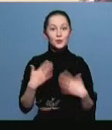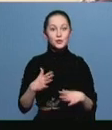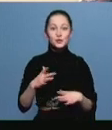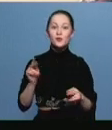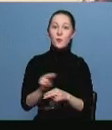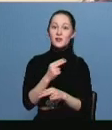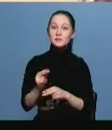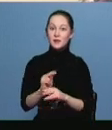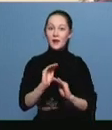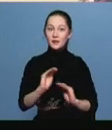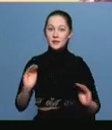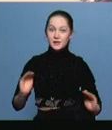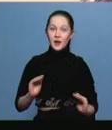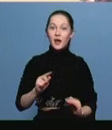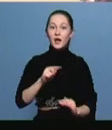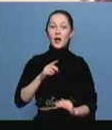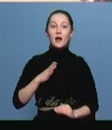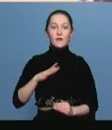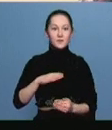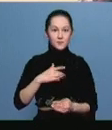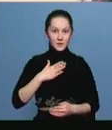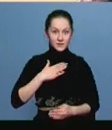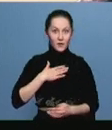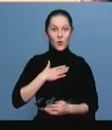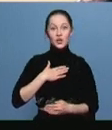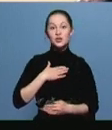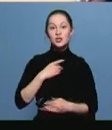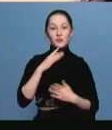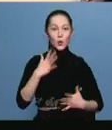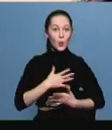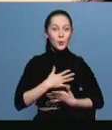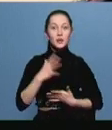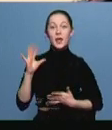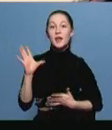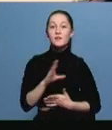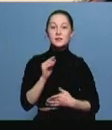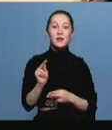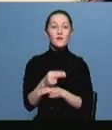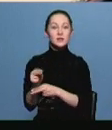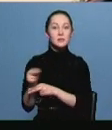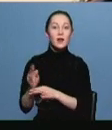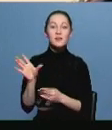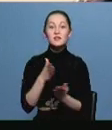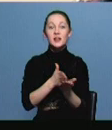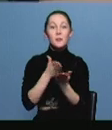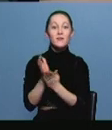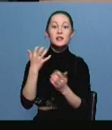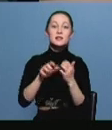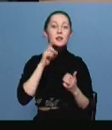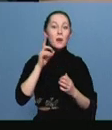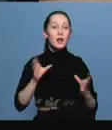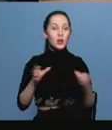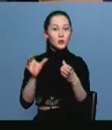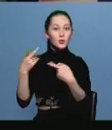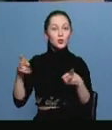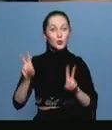работы. Основная цель и задача – это объединить как раз все направления патриотической деятельности среди молодежных клубов. И здесь